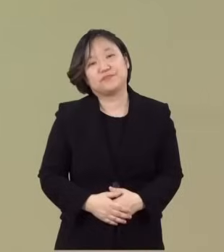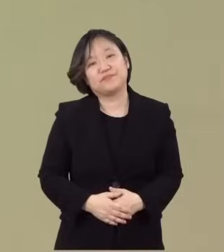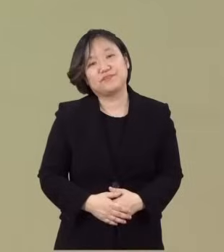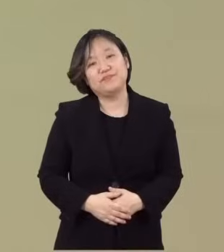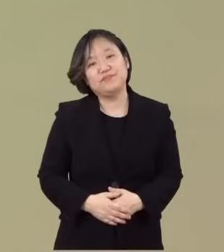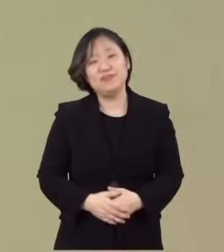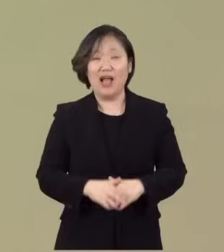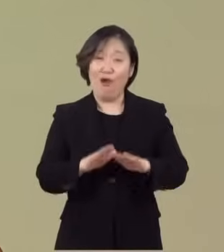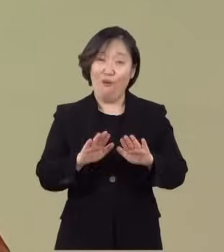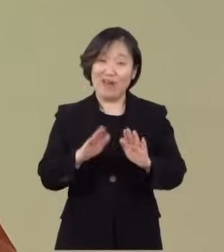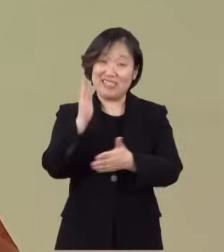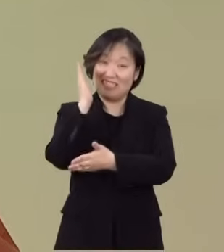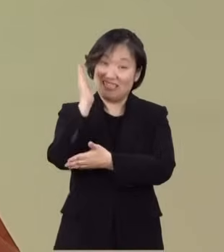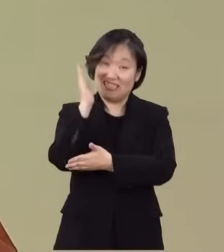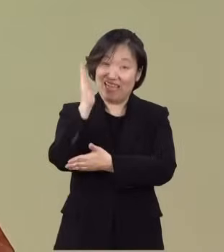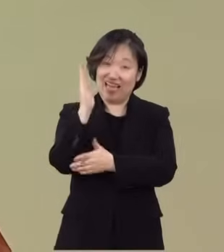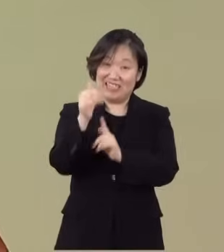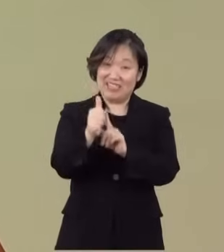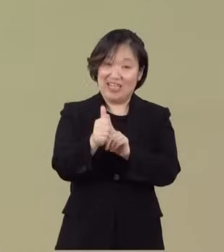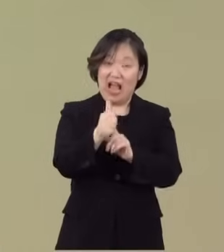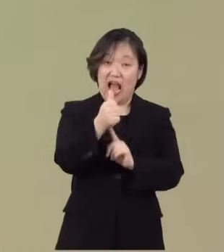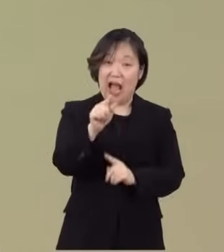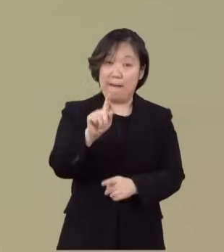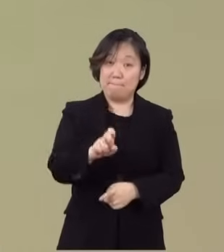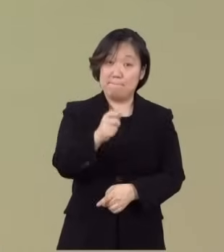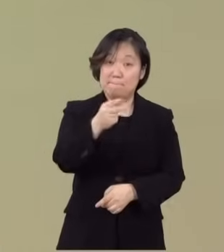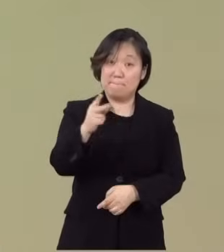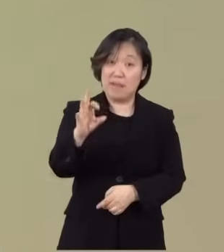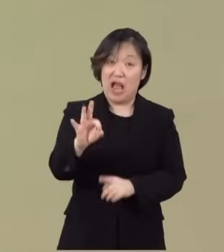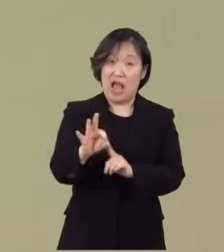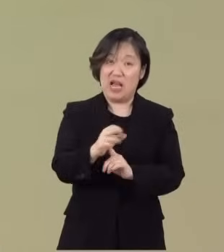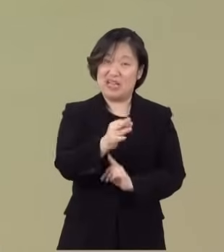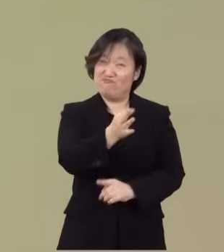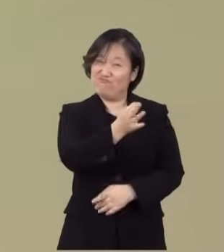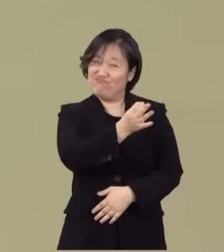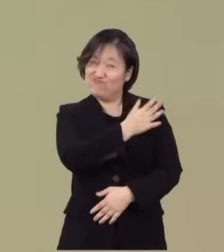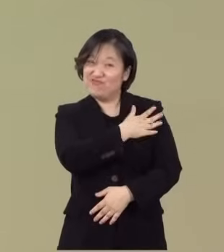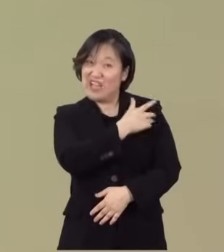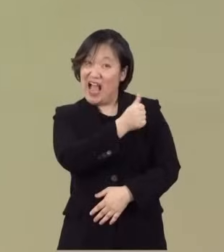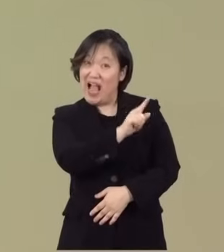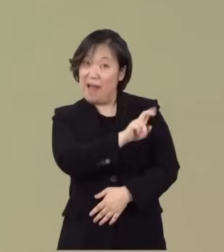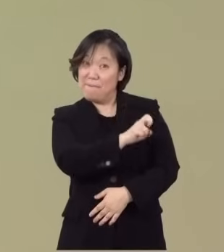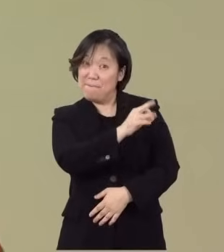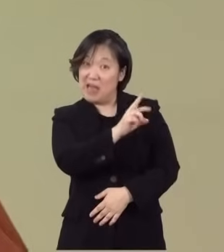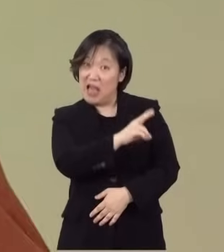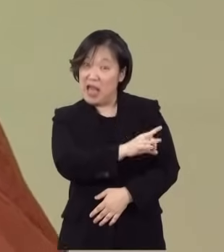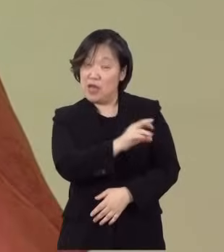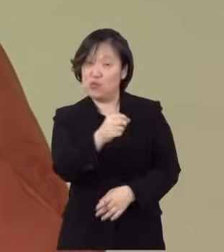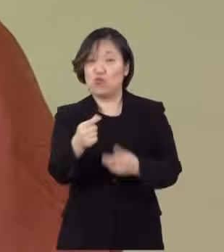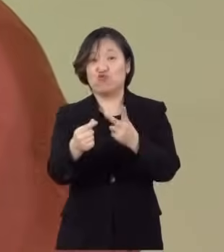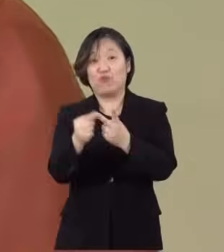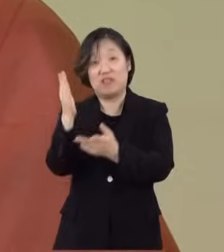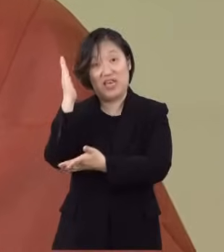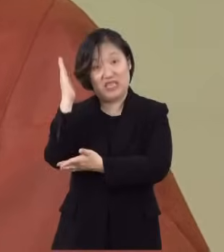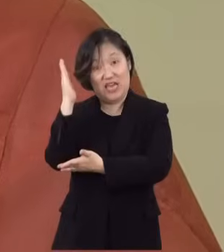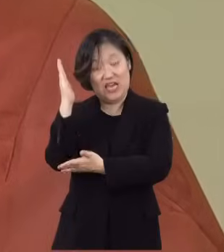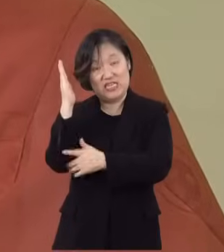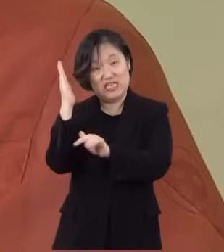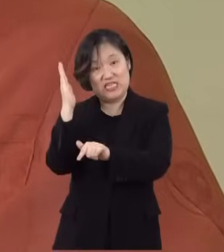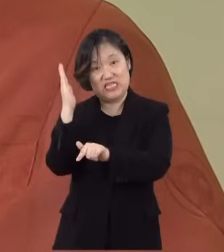바랍니다 오늘 이야기의 주인공이었던 함양이라는 큰 부자도 또 오늘